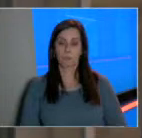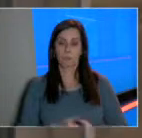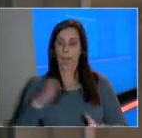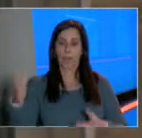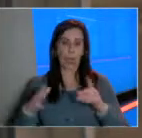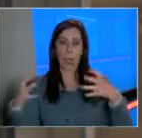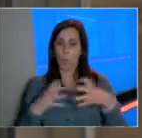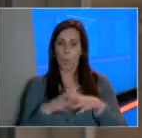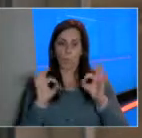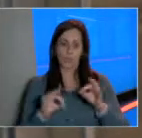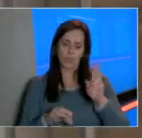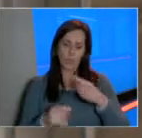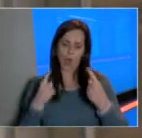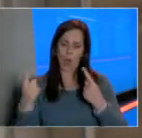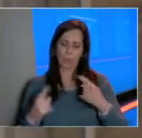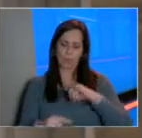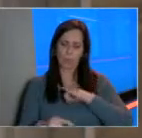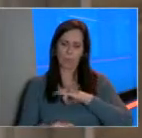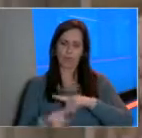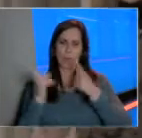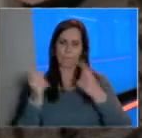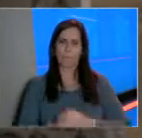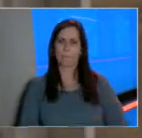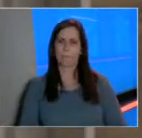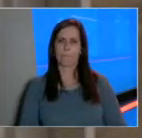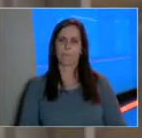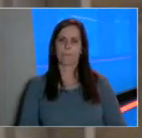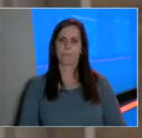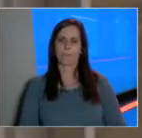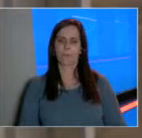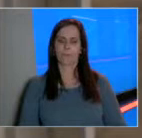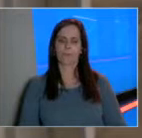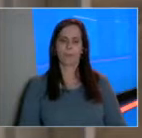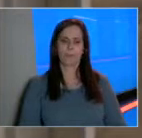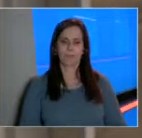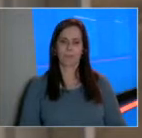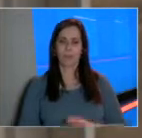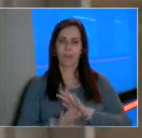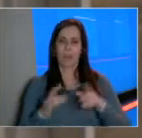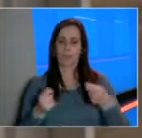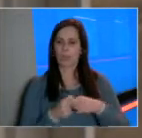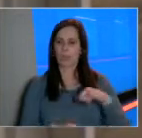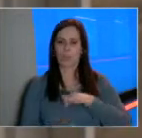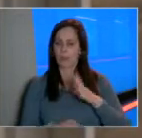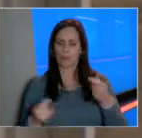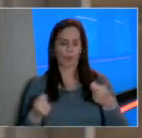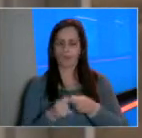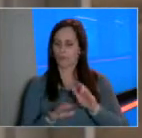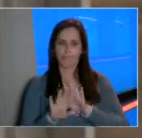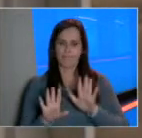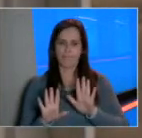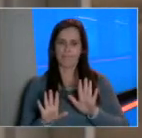הימין לא מאוחד באמת, כי יש לכל אחד את האינטרסים שלו. רק עניין של אינטרסים, אין פה עניין